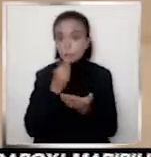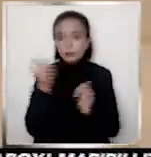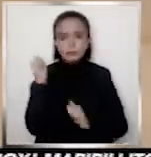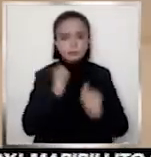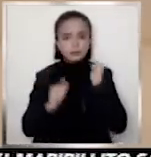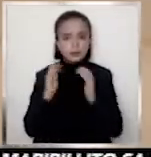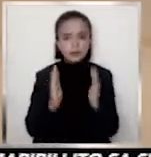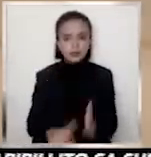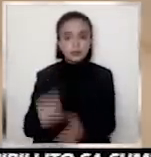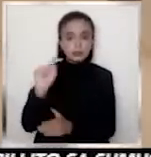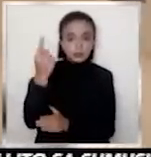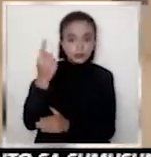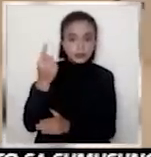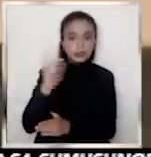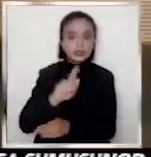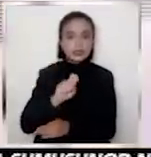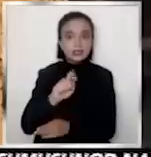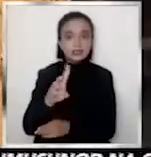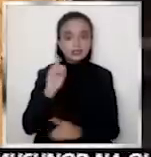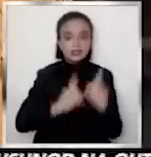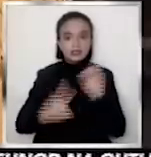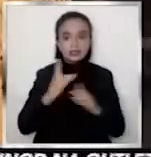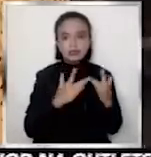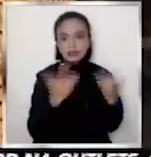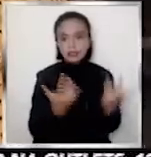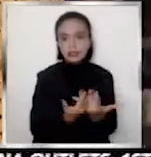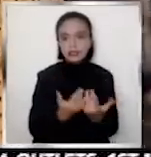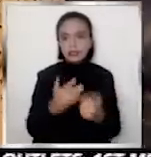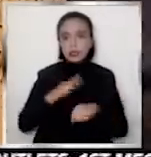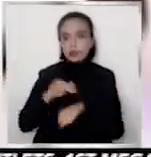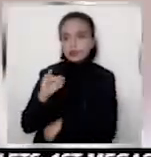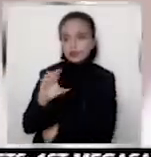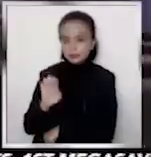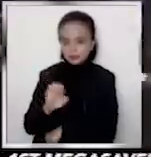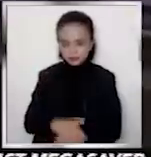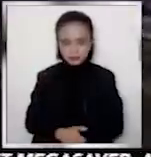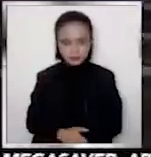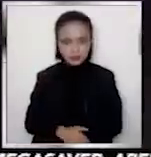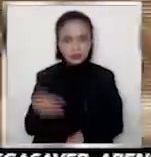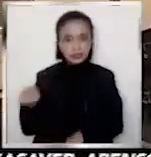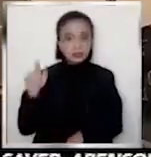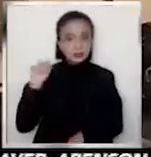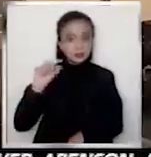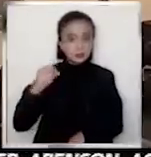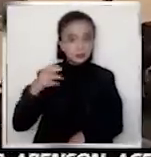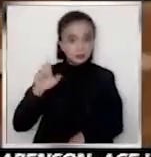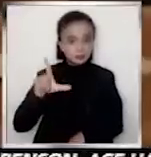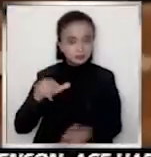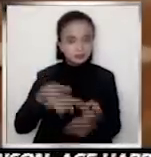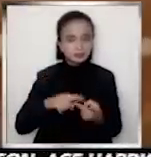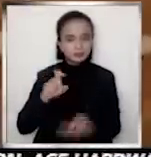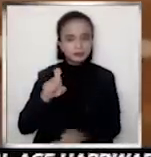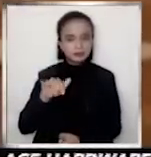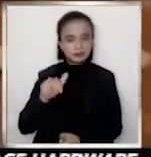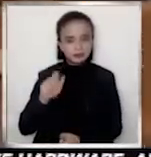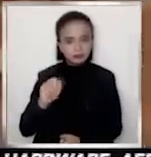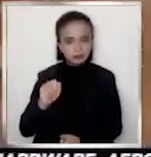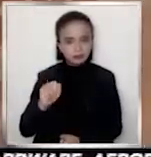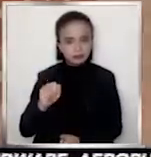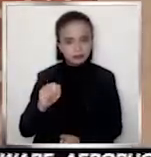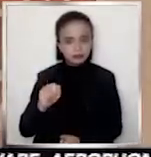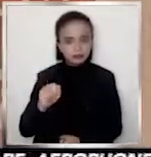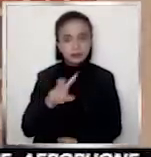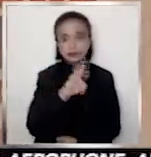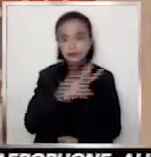skating series sa primetime na Hearts on Ice. At hindi lang sila Ashley Ortega, Sian Lim at 2022 silver medalist